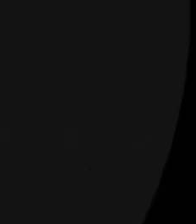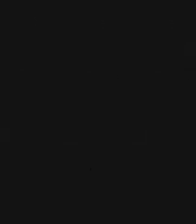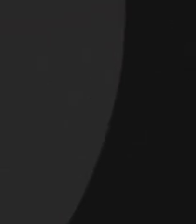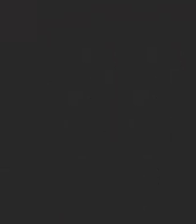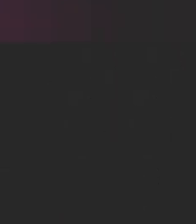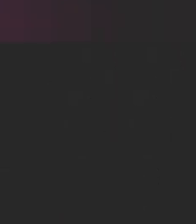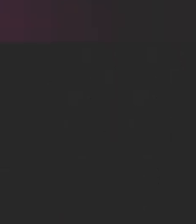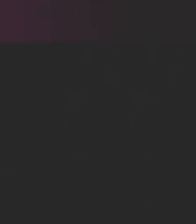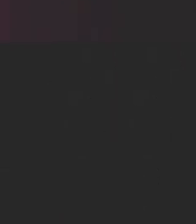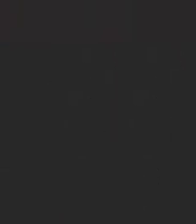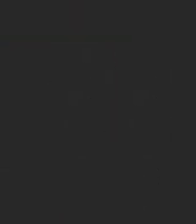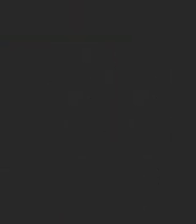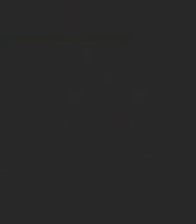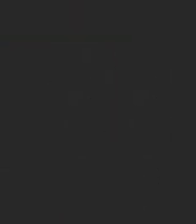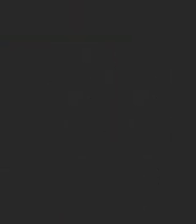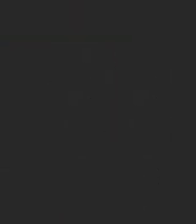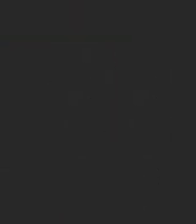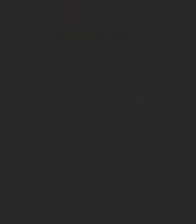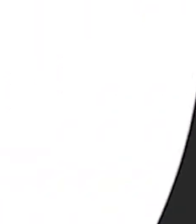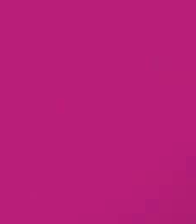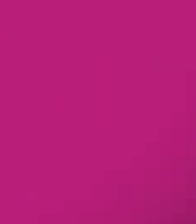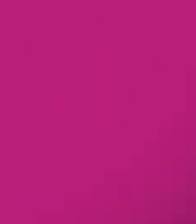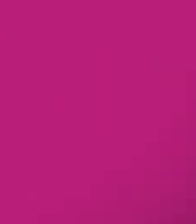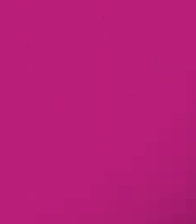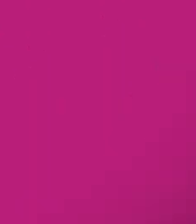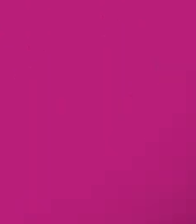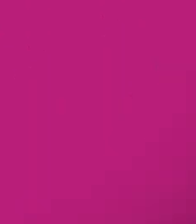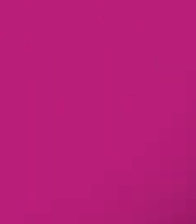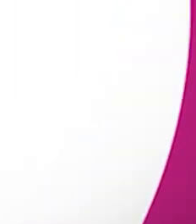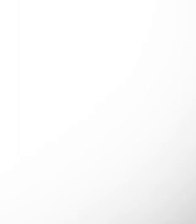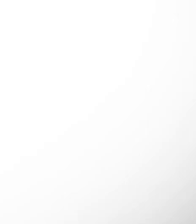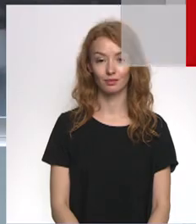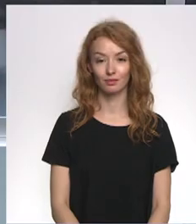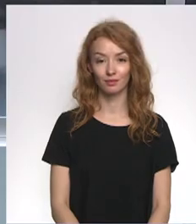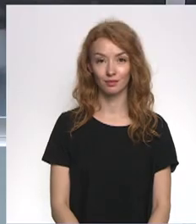Re! Viss ēters ir te!